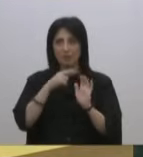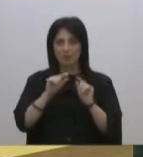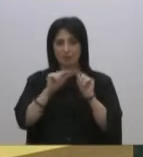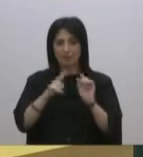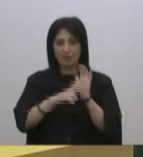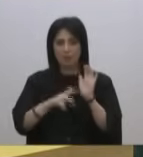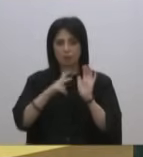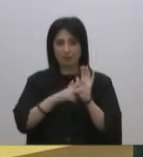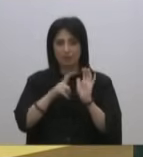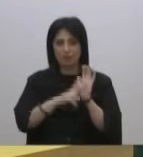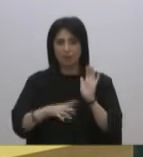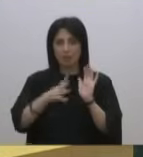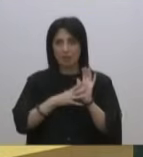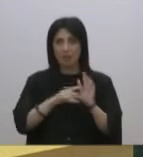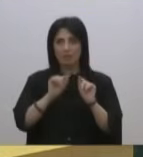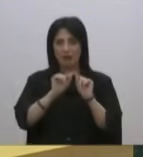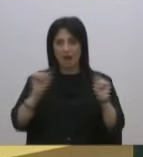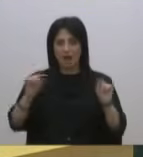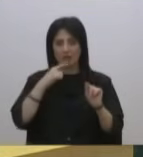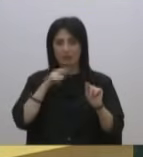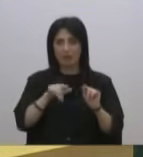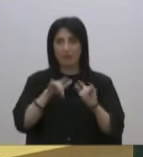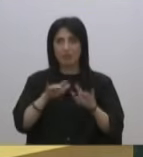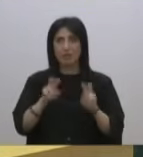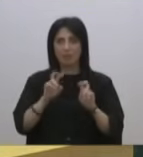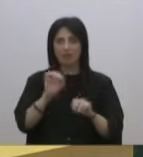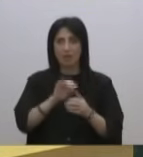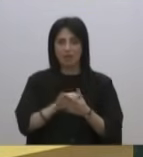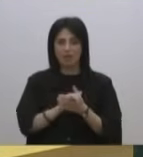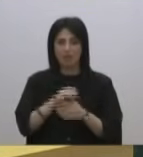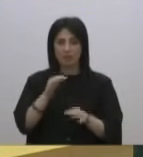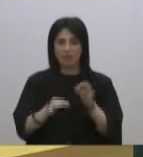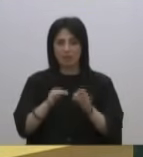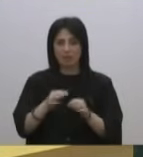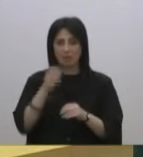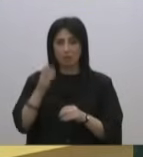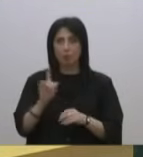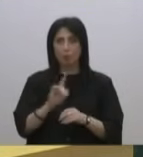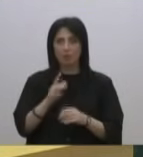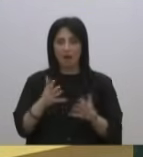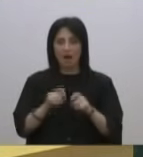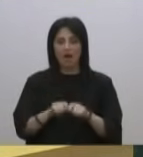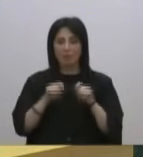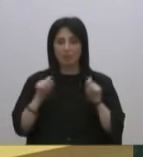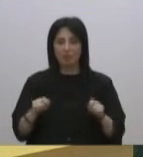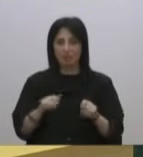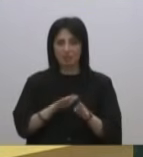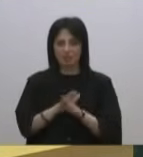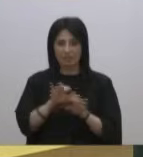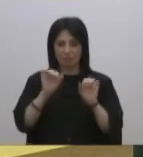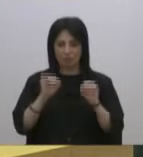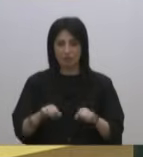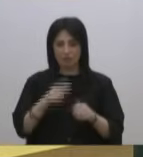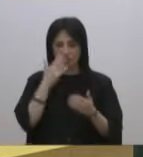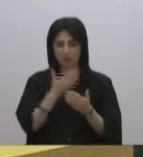პარაგრაფი 78-79, ხაზგასმით აღნიშნა ამ საქმეში ევროკავშირის მართლმსაჯულების სასამართლომ, რომ გამჭვირვალობა სავსებით